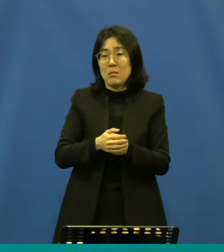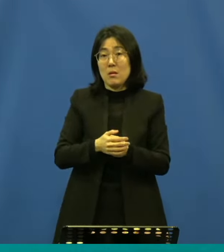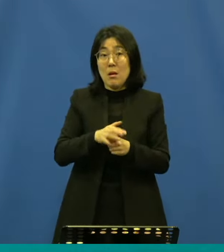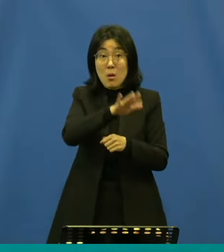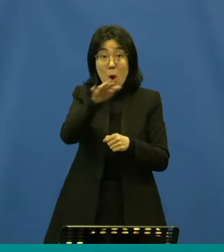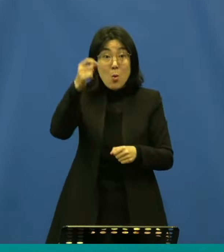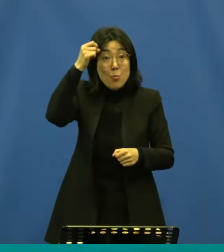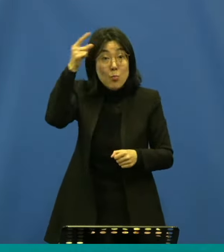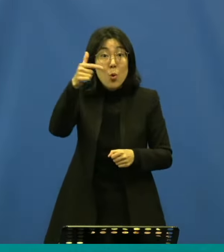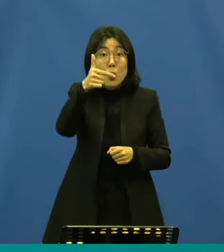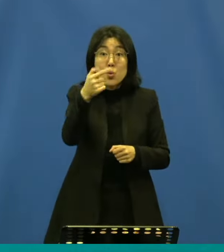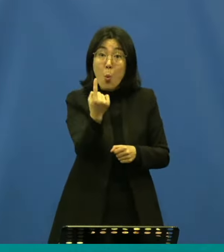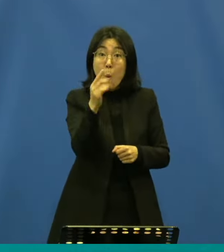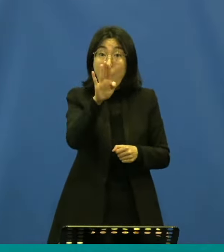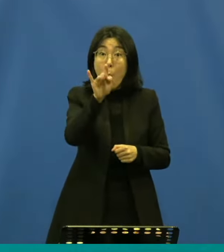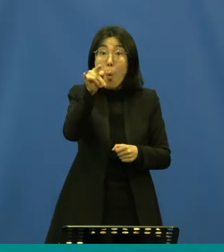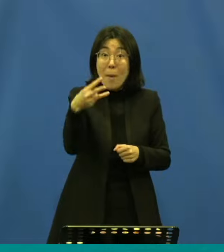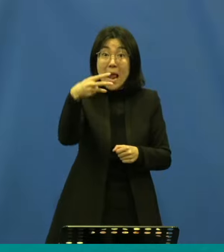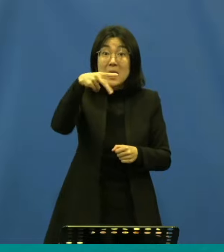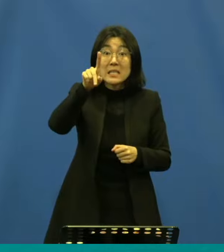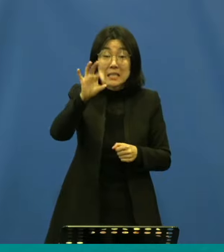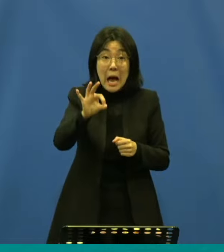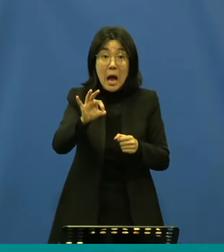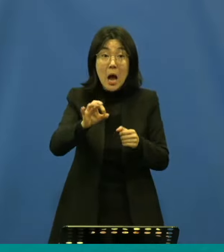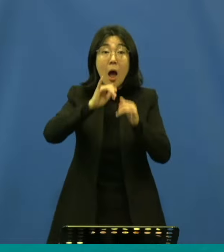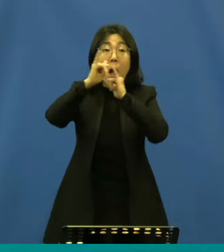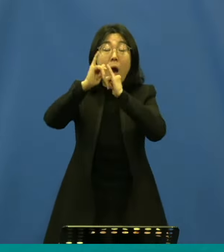그 이면에는 유대인들의 열등감이 있는 거예요.